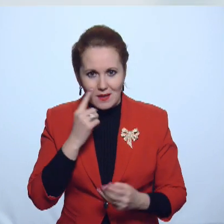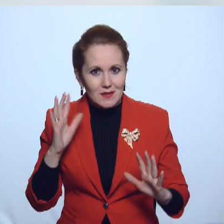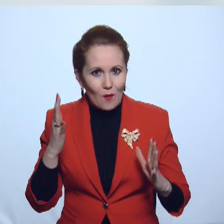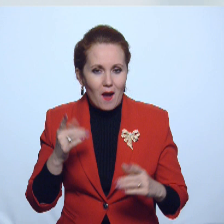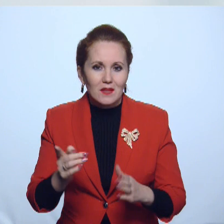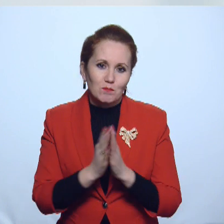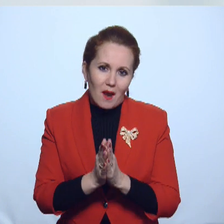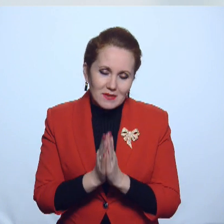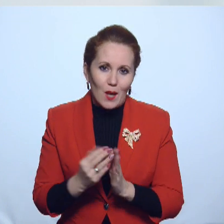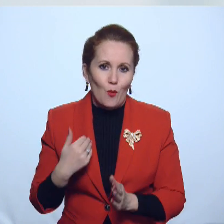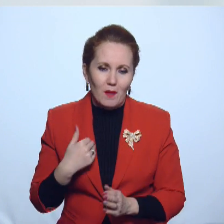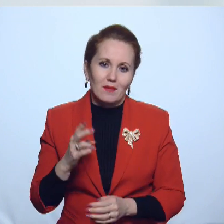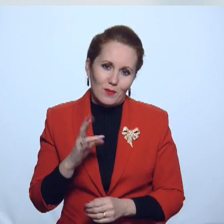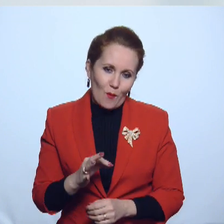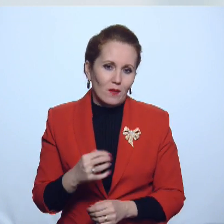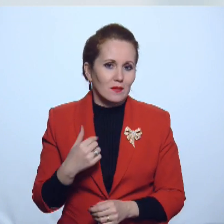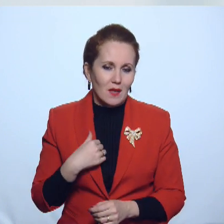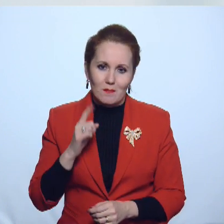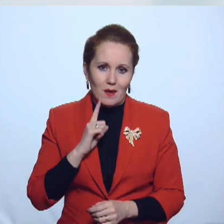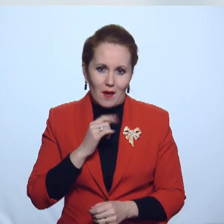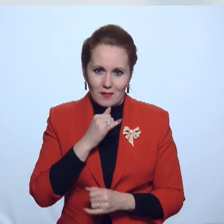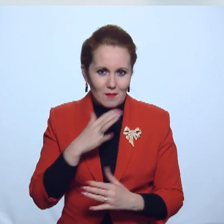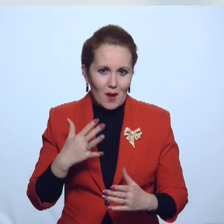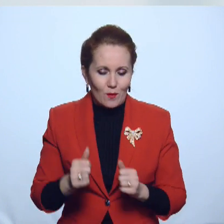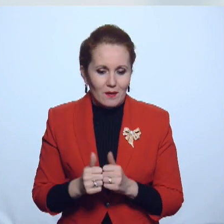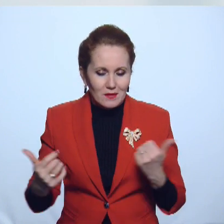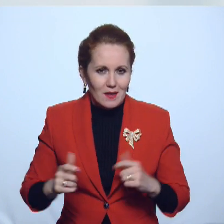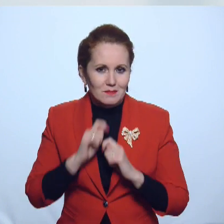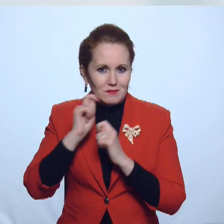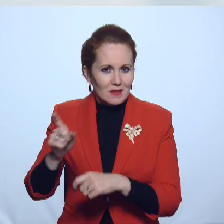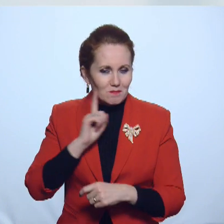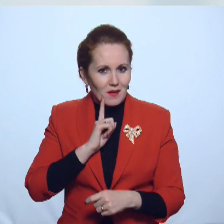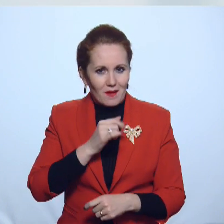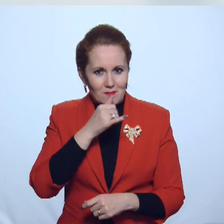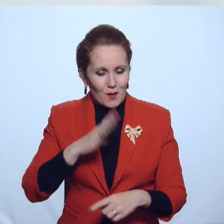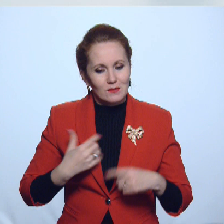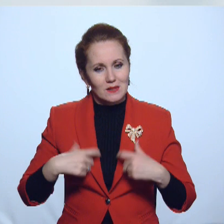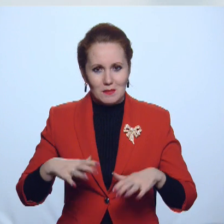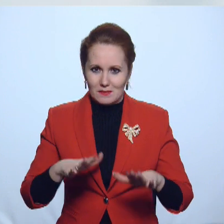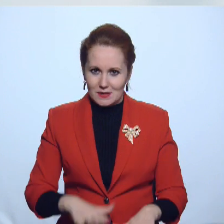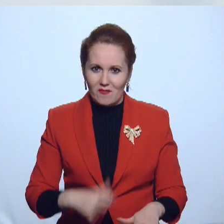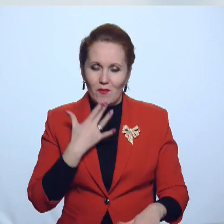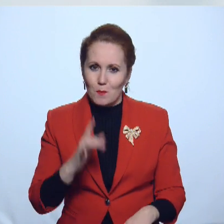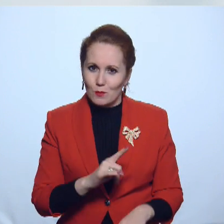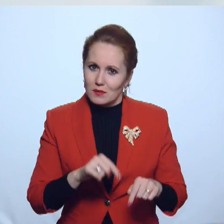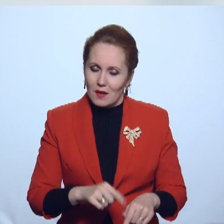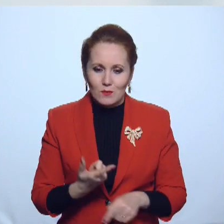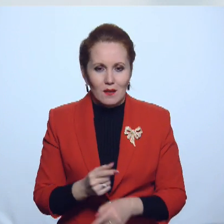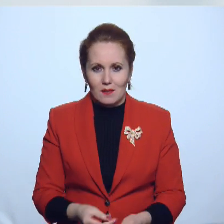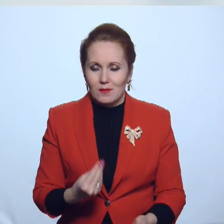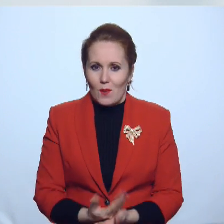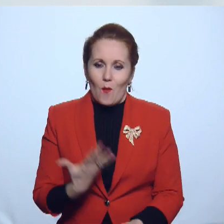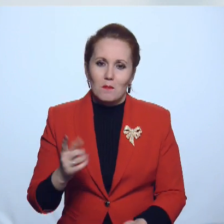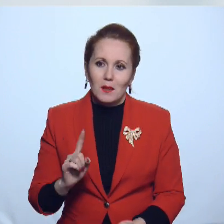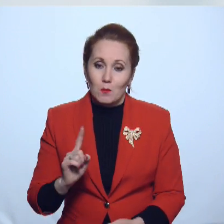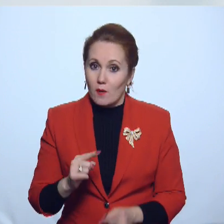Они просили у меня. Но я пока не могу расстаться с этими фотографиями. Мне очень, очень дороги, потому